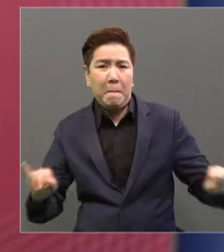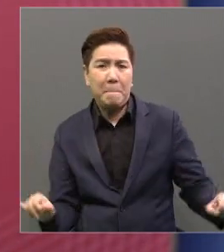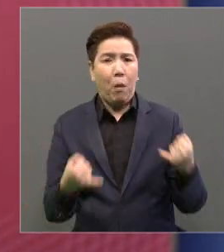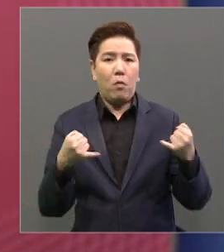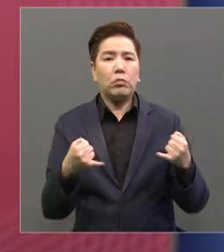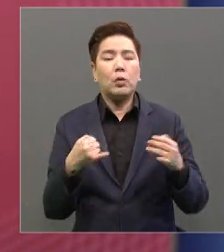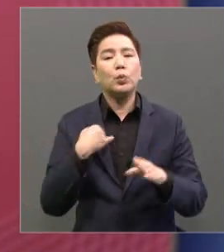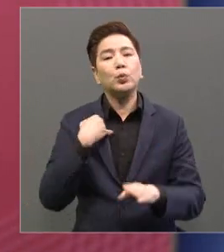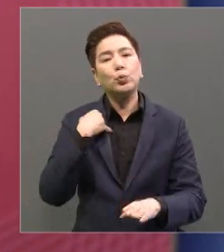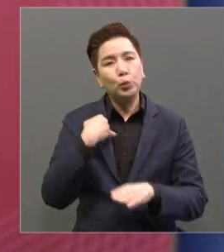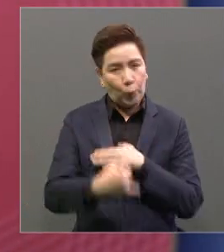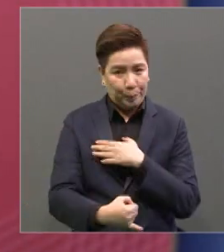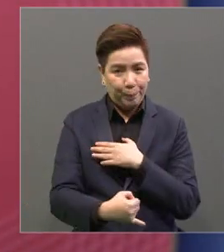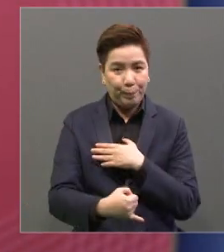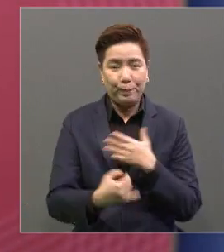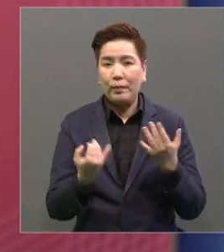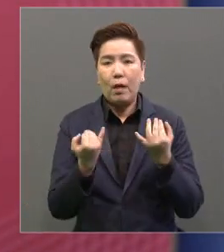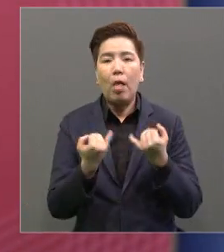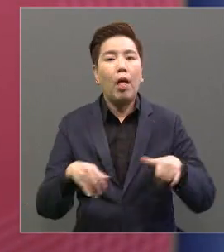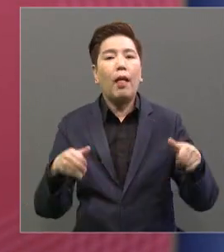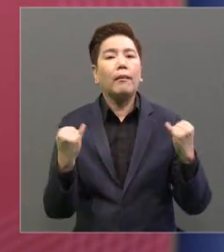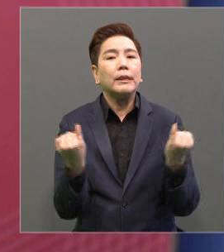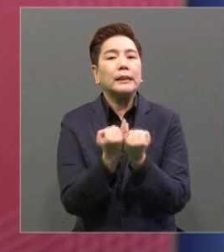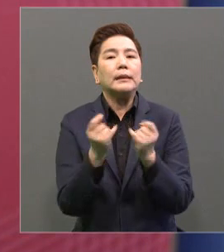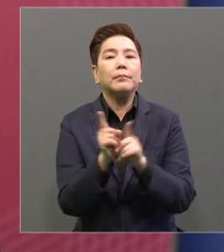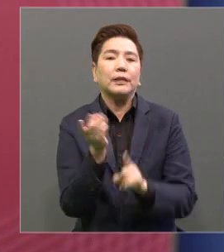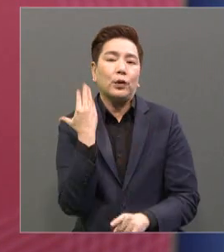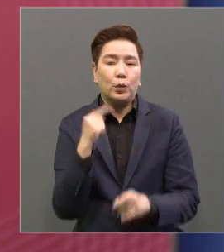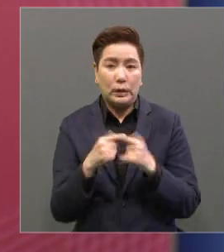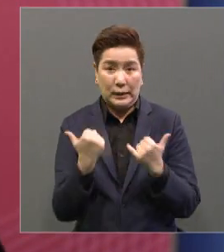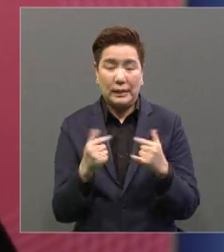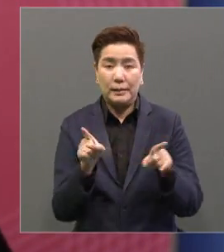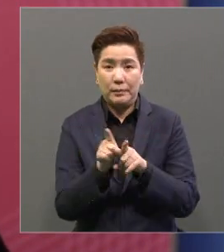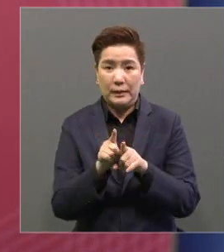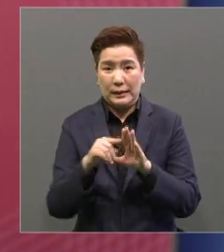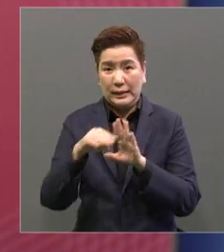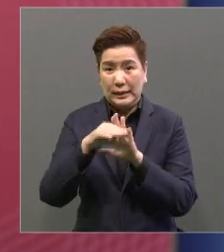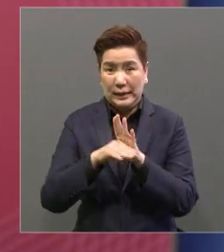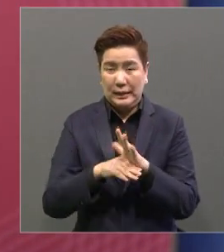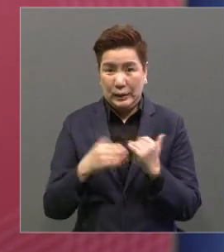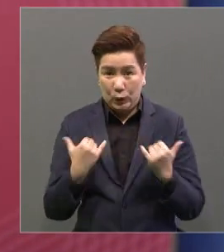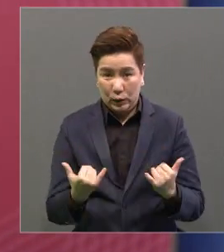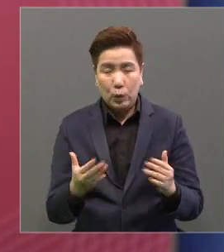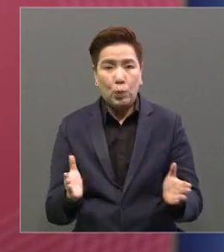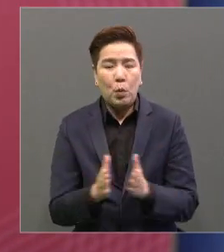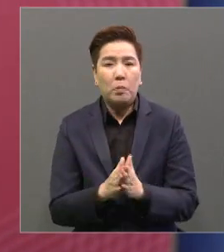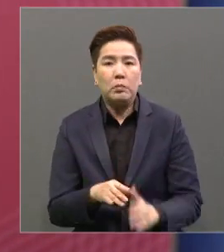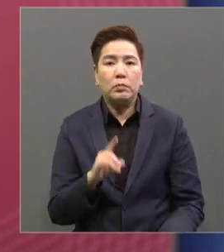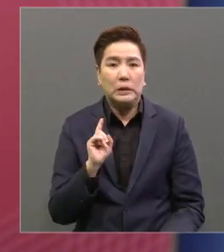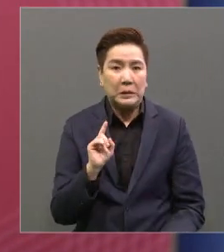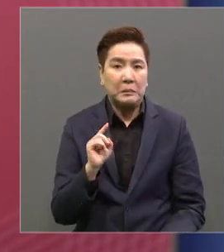ได้ตั้งแต่ชั้นบังคับคดีได้ด้วยความรวดเร็วแล้วก็ประหยัดค่าใช้จ่ายอย่างไรก็ตามจำนวนหนี้ที่อยู่ในกระบวนการบังคับคดีณตอนนี้ก็ยังมี